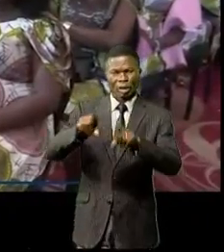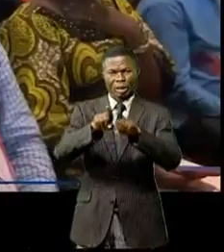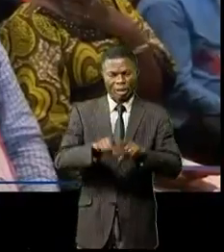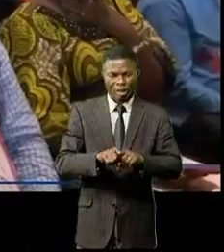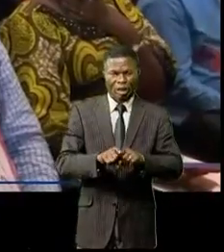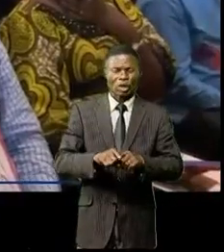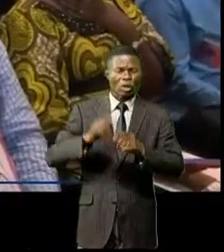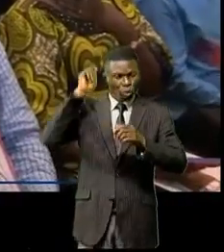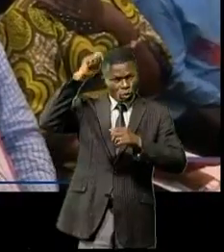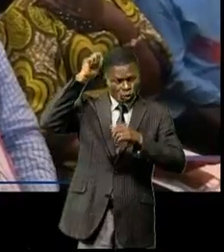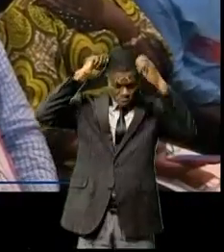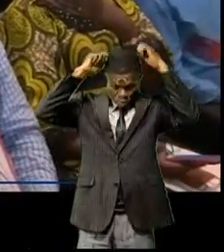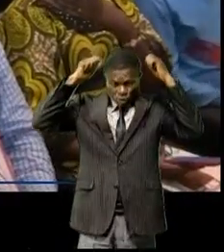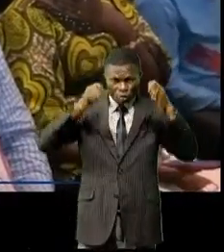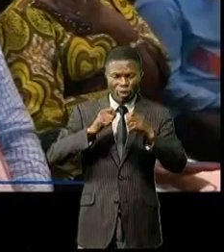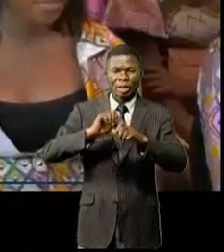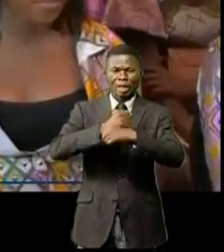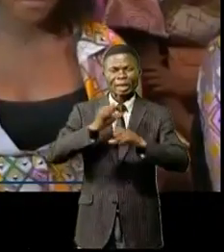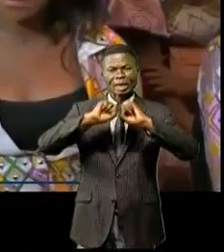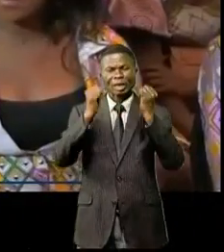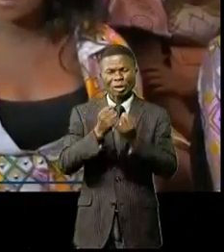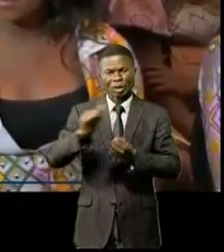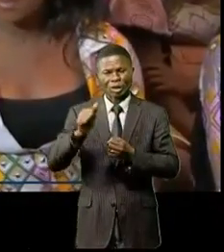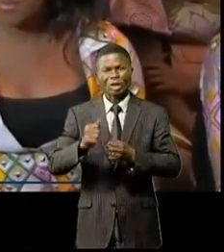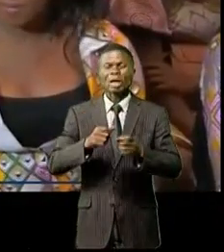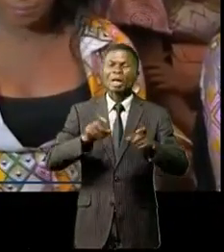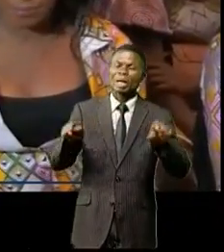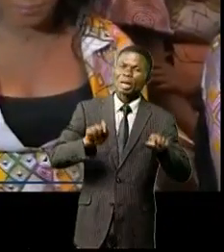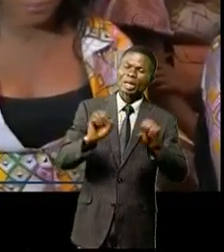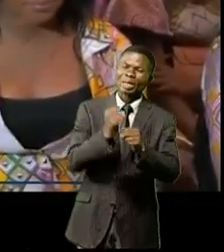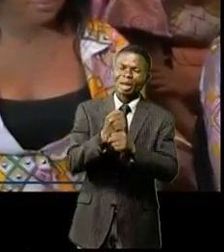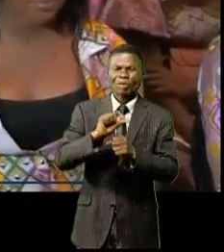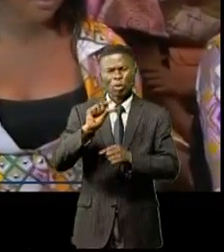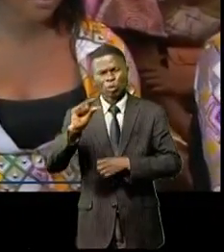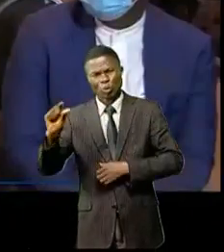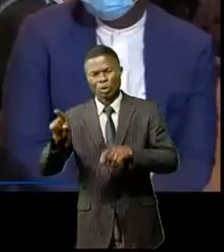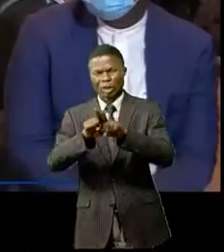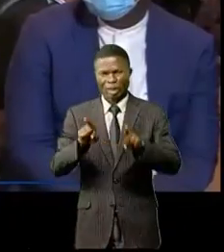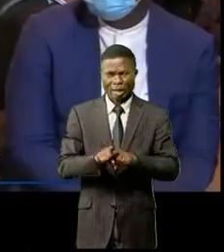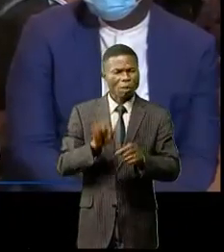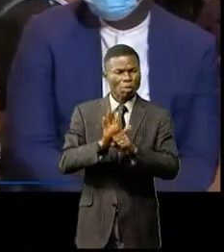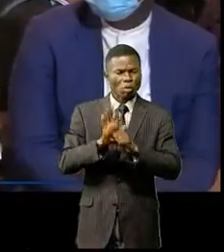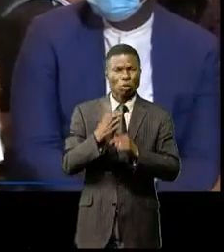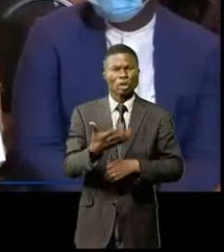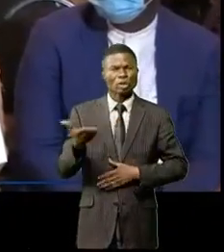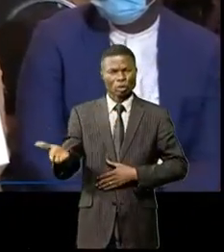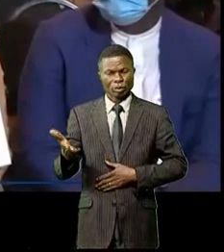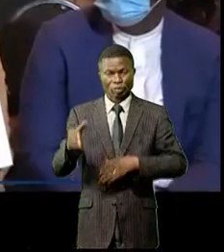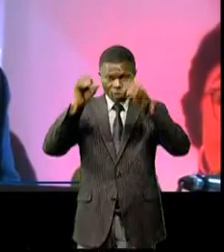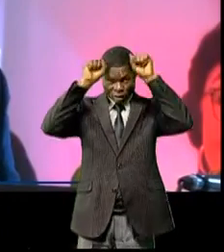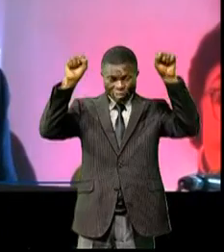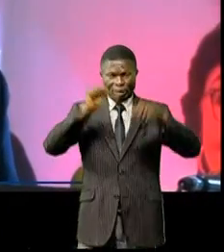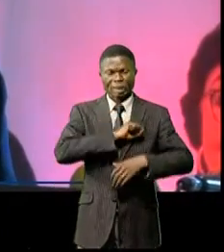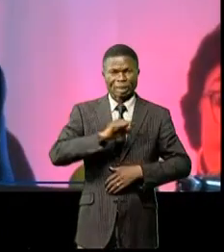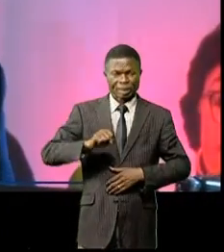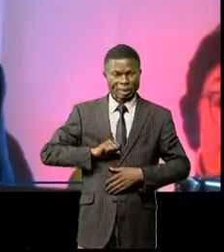hôtellerie, esthétique, entrepreneuriat, gestion de micro-entreprises sans être exhaustif. Le président du Sénat,